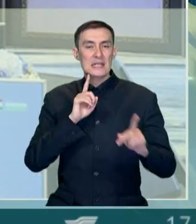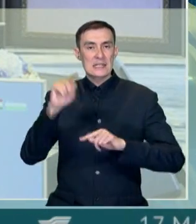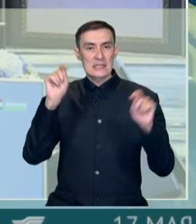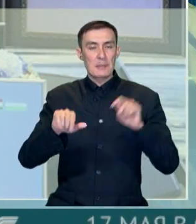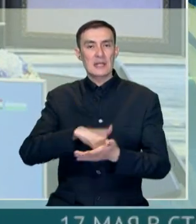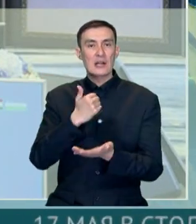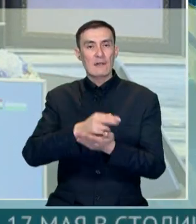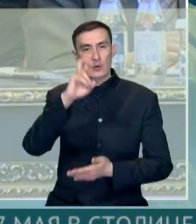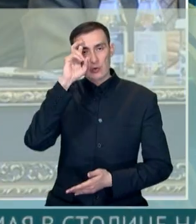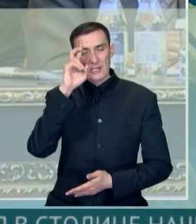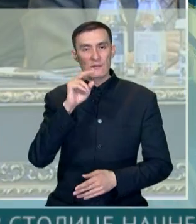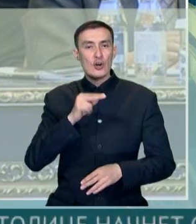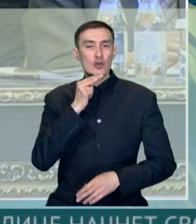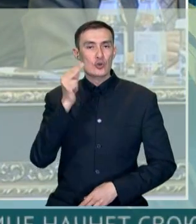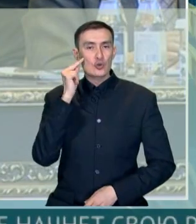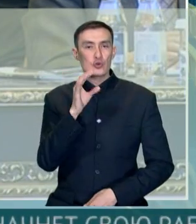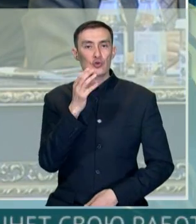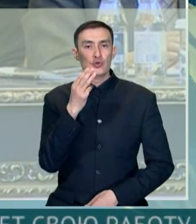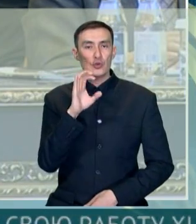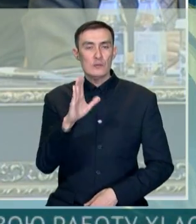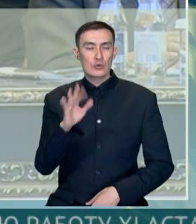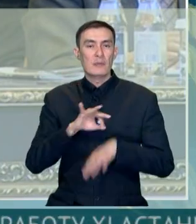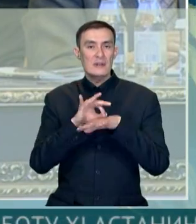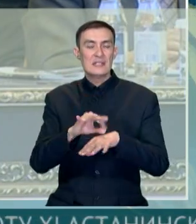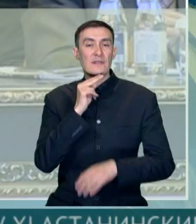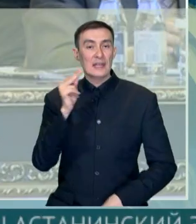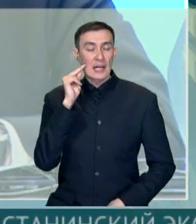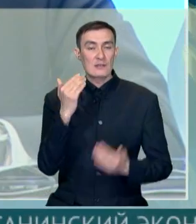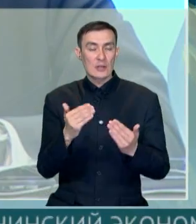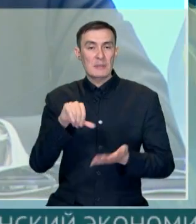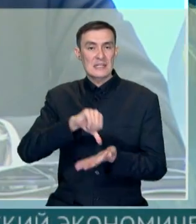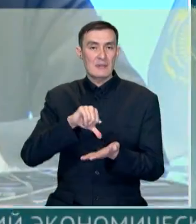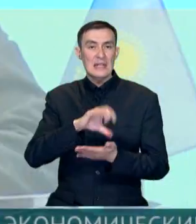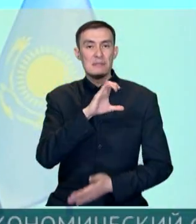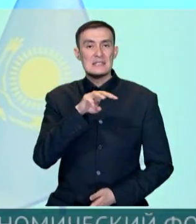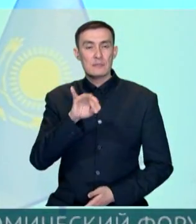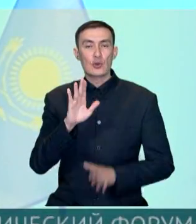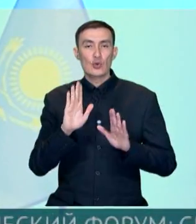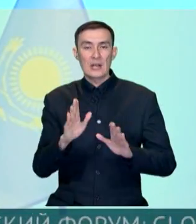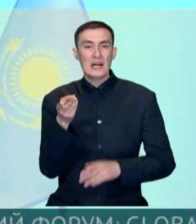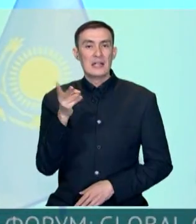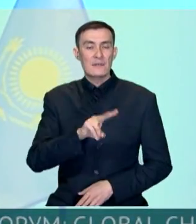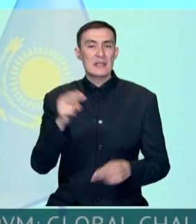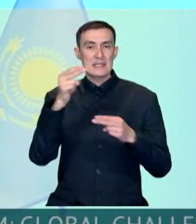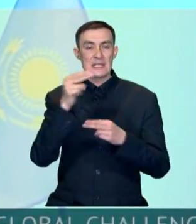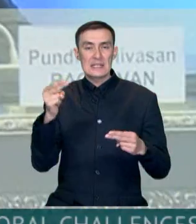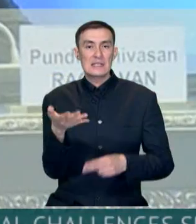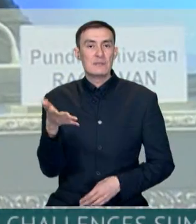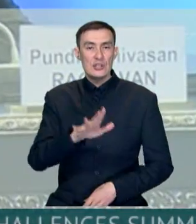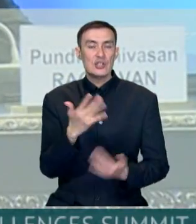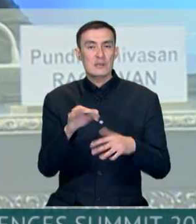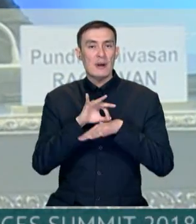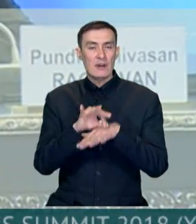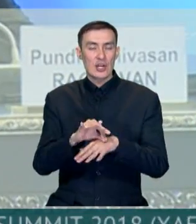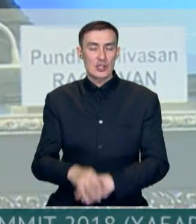глав государств ШОС, который в июне состоится в Китае. Представителям СМИ доступны лишь две сессии из пяти